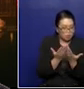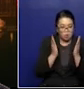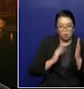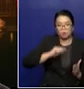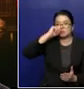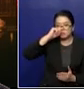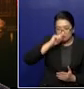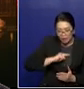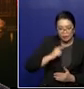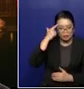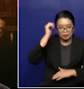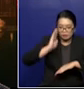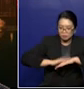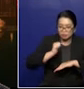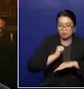ไทย